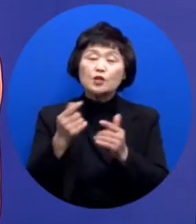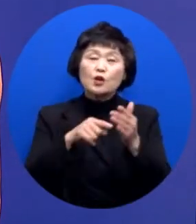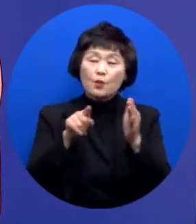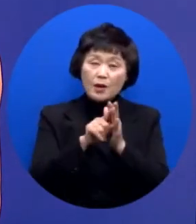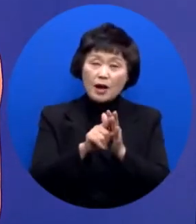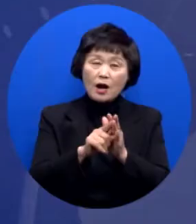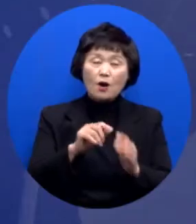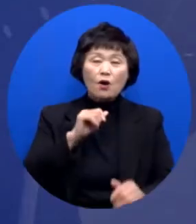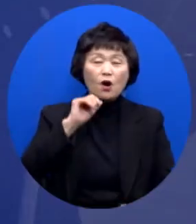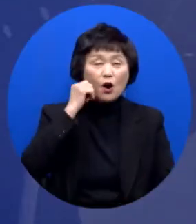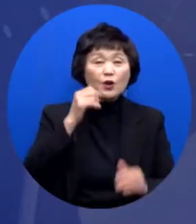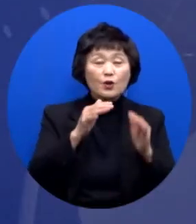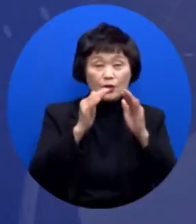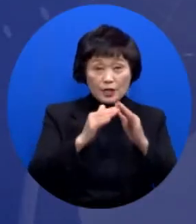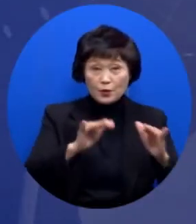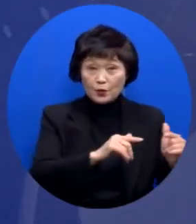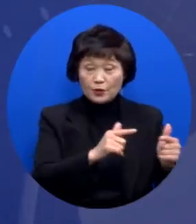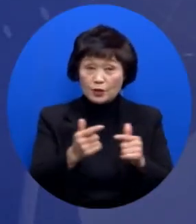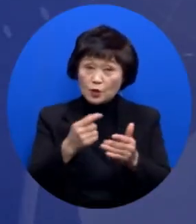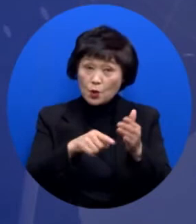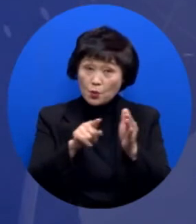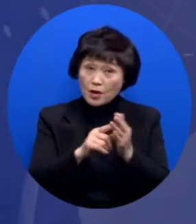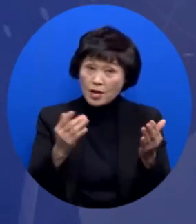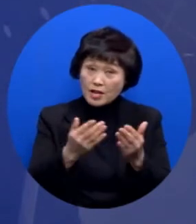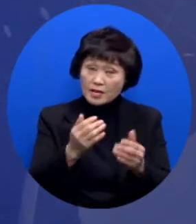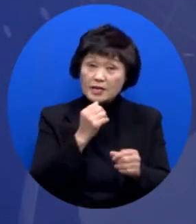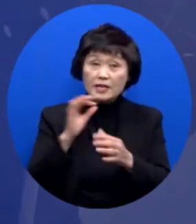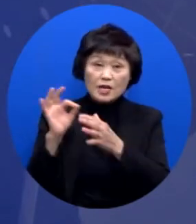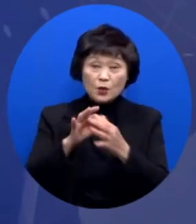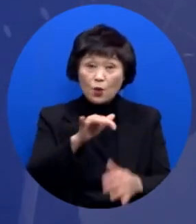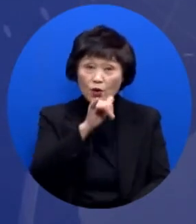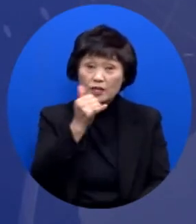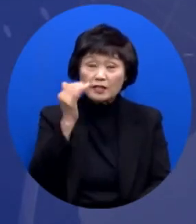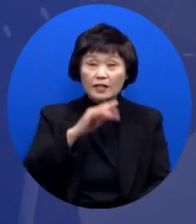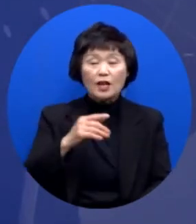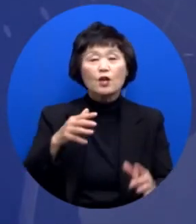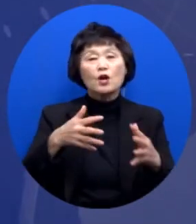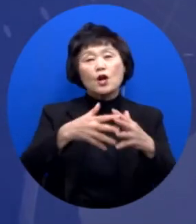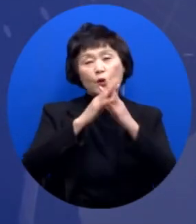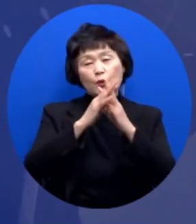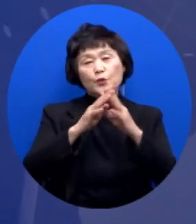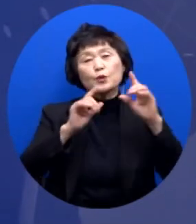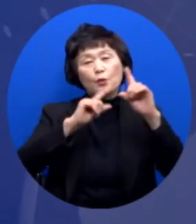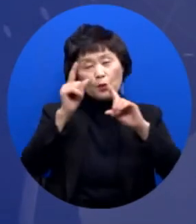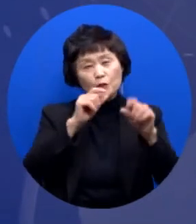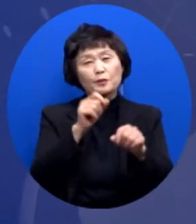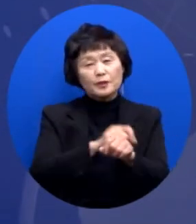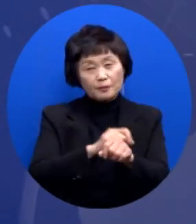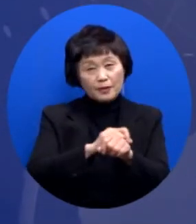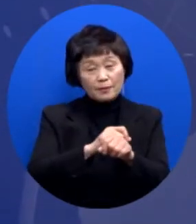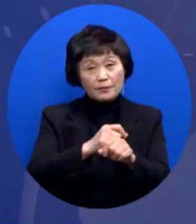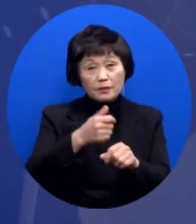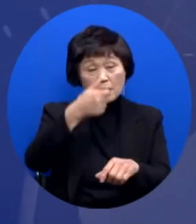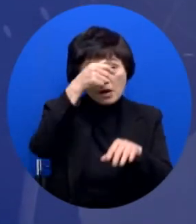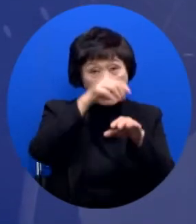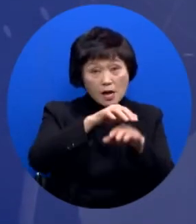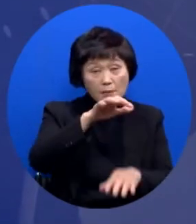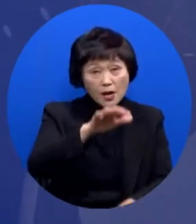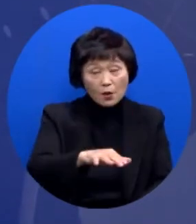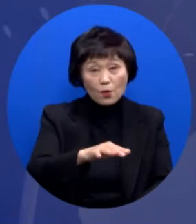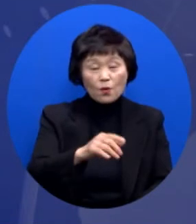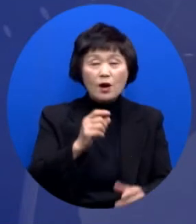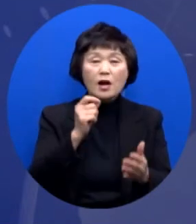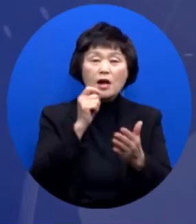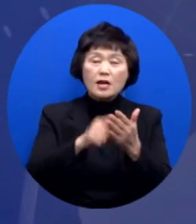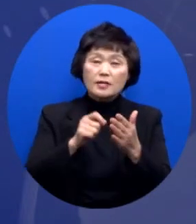구요 네 그렇습니다 또 새로 지은 교회 구조가 참 특별합니다 예배당과 사무실을 제외한 나머지 층을 주거시설 로 설계한